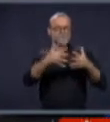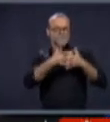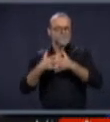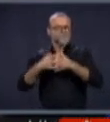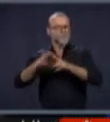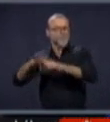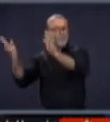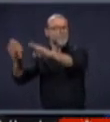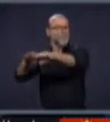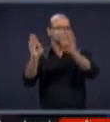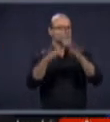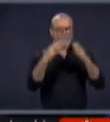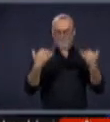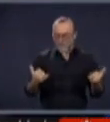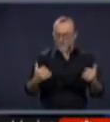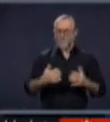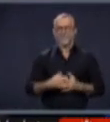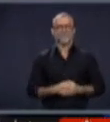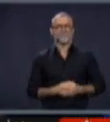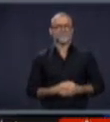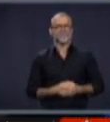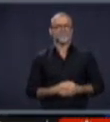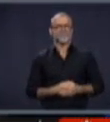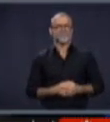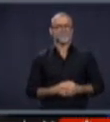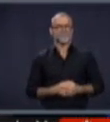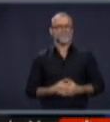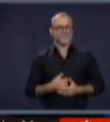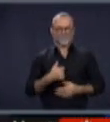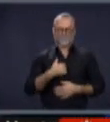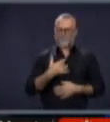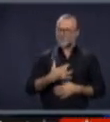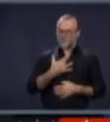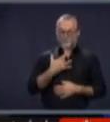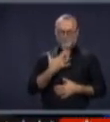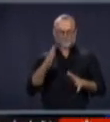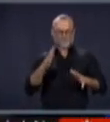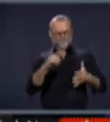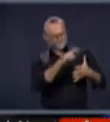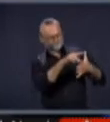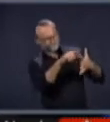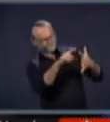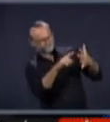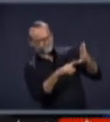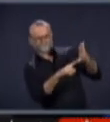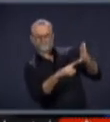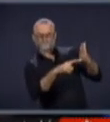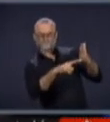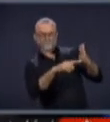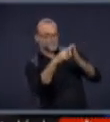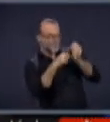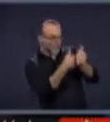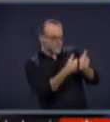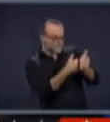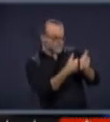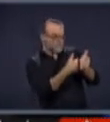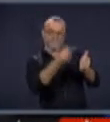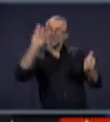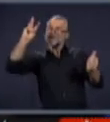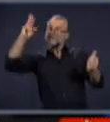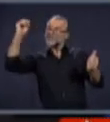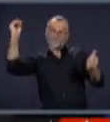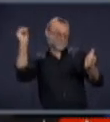Ontario, dans une majorité d'États aux États-Unis. Nous avons respecté les conditions